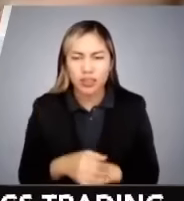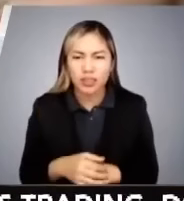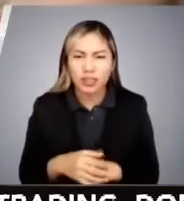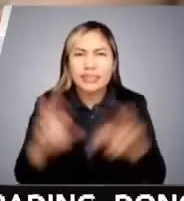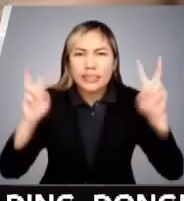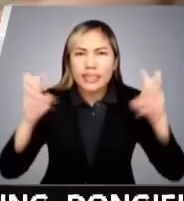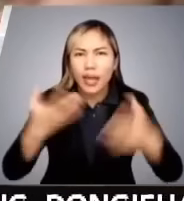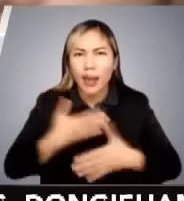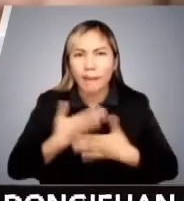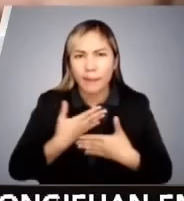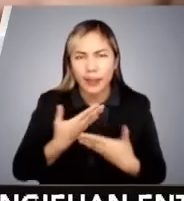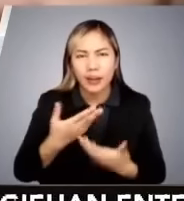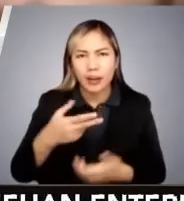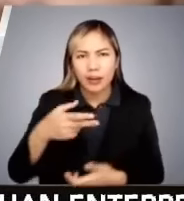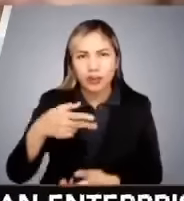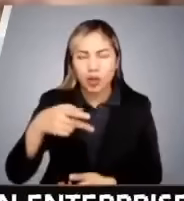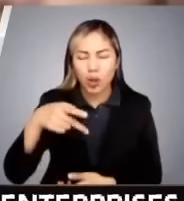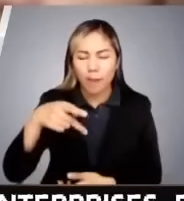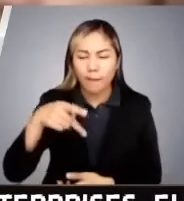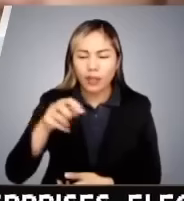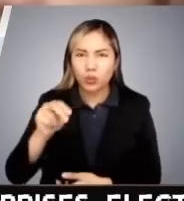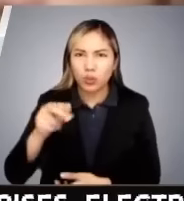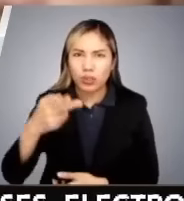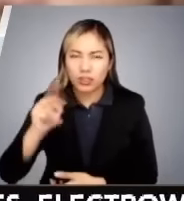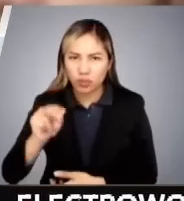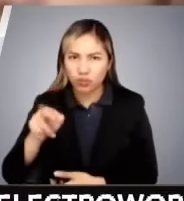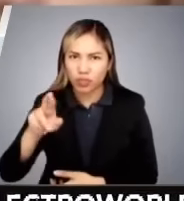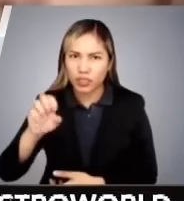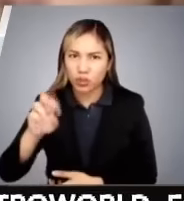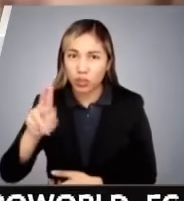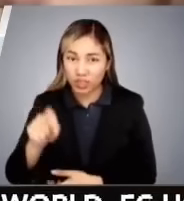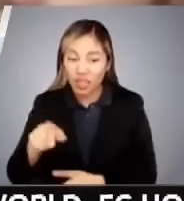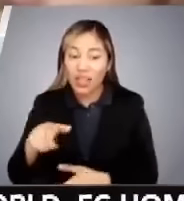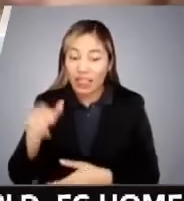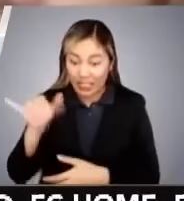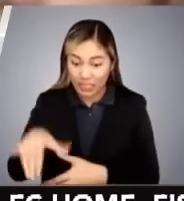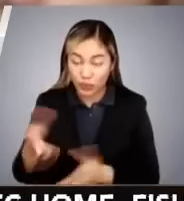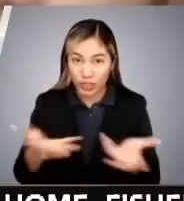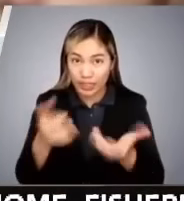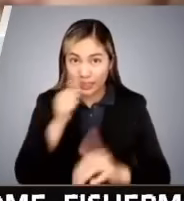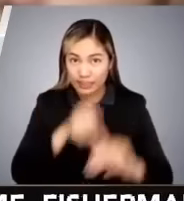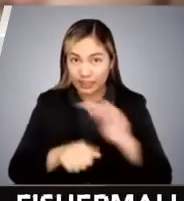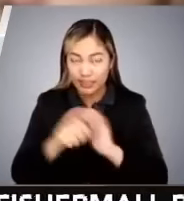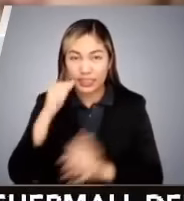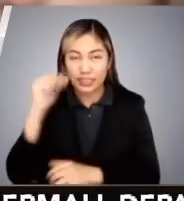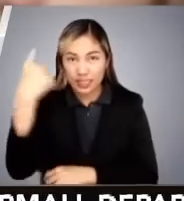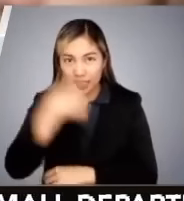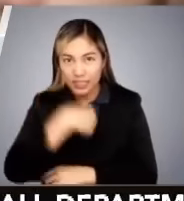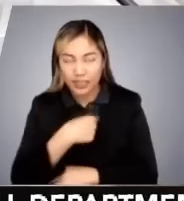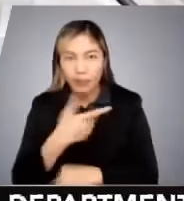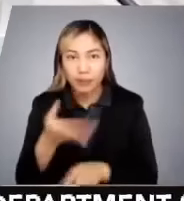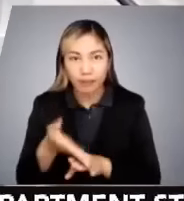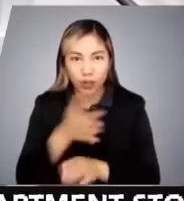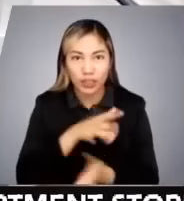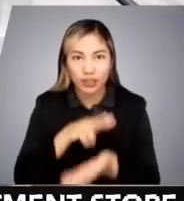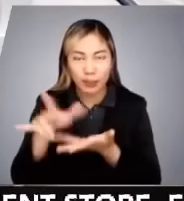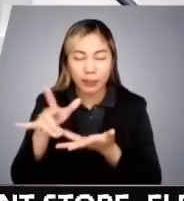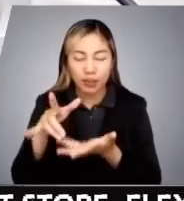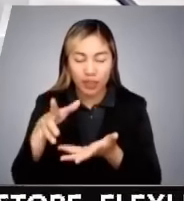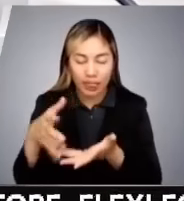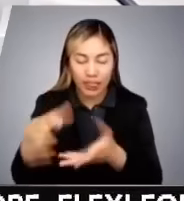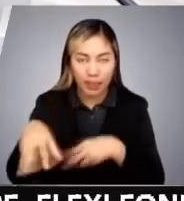bago tumakas palabas ng Pilipinas. Tinalaki rin kanina yung counter affidavit ni Alice Go na nakanotaryo kahit wala na pala siya sa Pilipinas